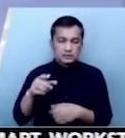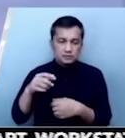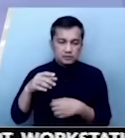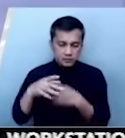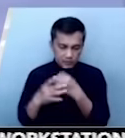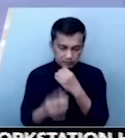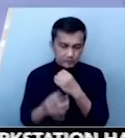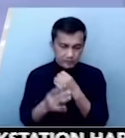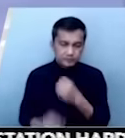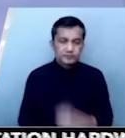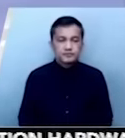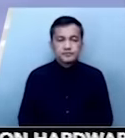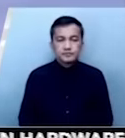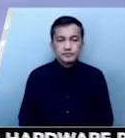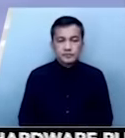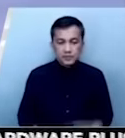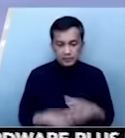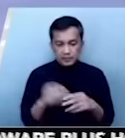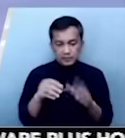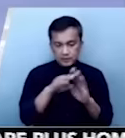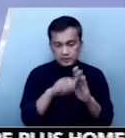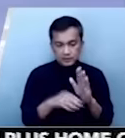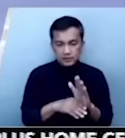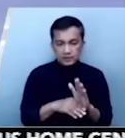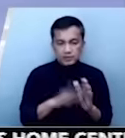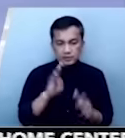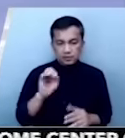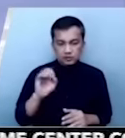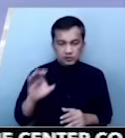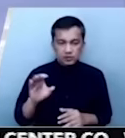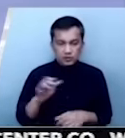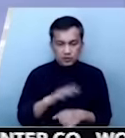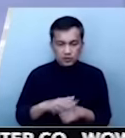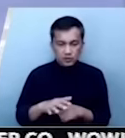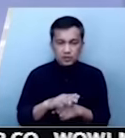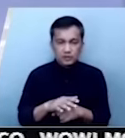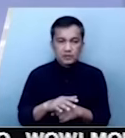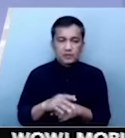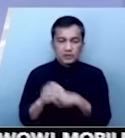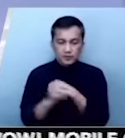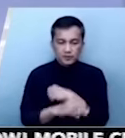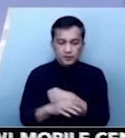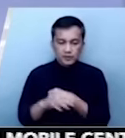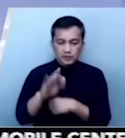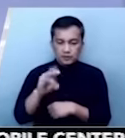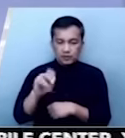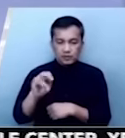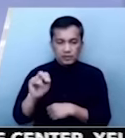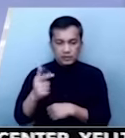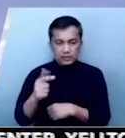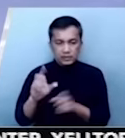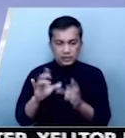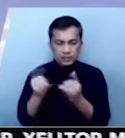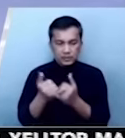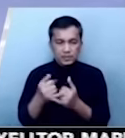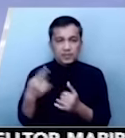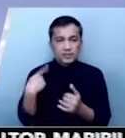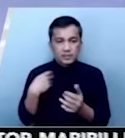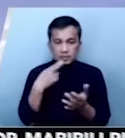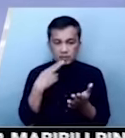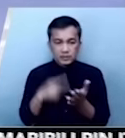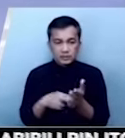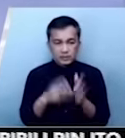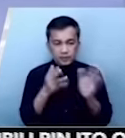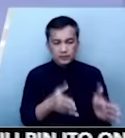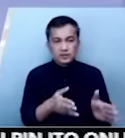Naglabas na ng listahan ng Bureau of Customs sa mga local at foreign forwarding company na may record na raw ng pag-aabandona ng mga balikbayan box.